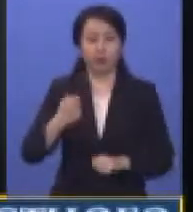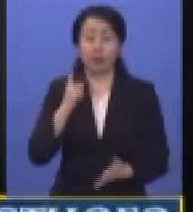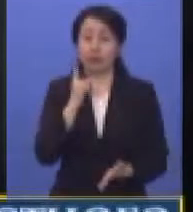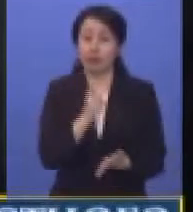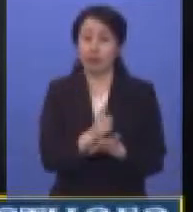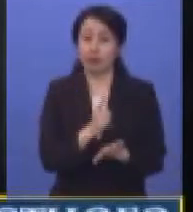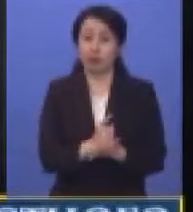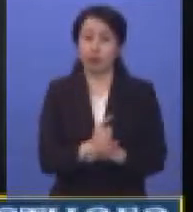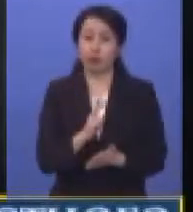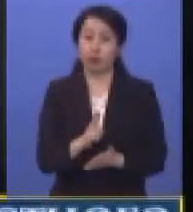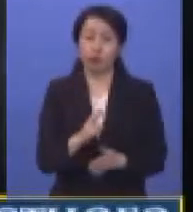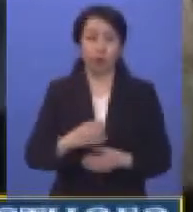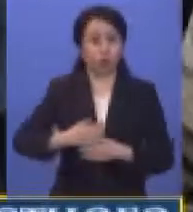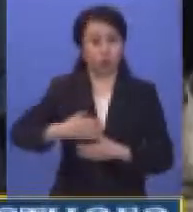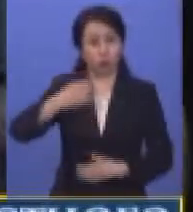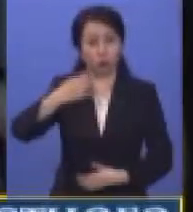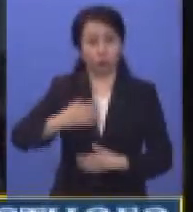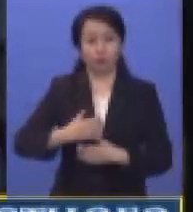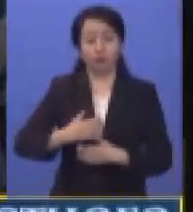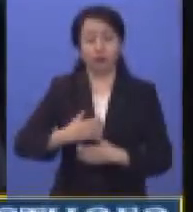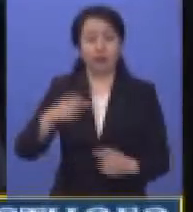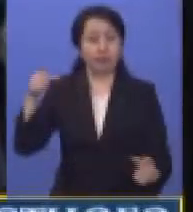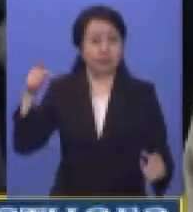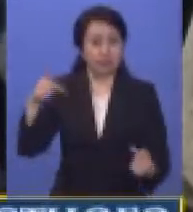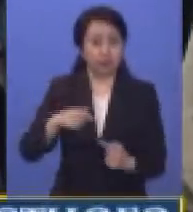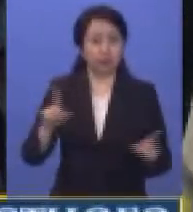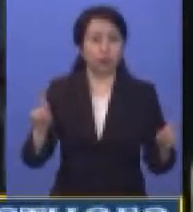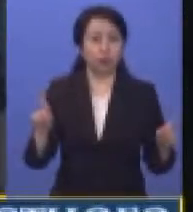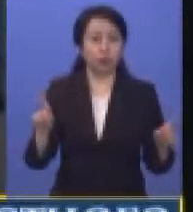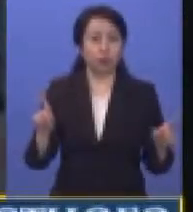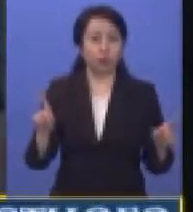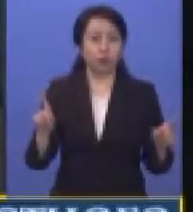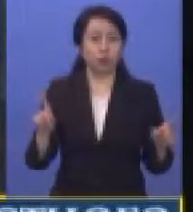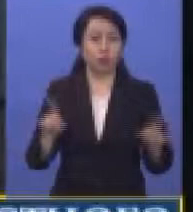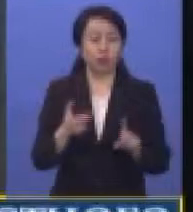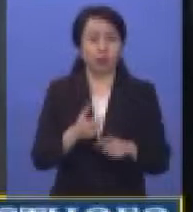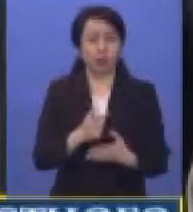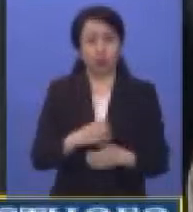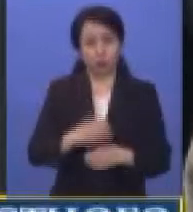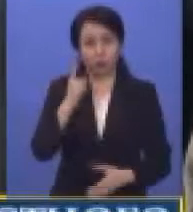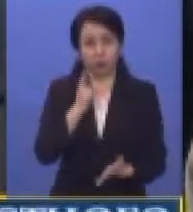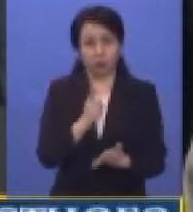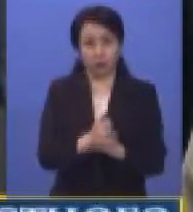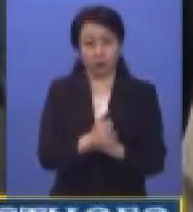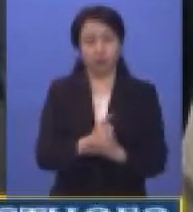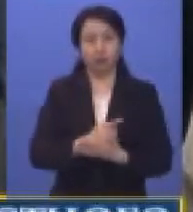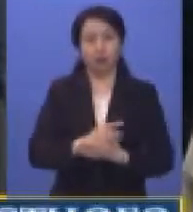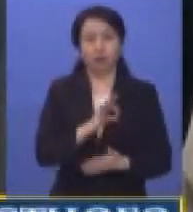к трубе соответствующие, чтобы это же, эта труба должна выдержать большое